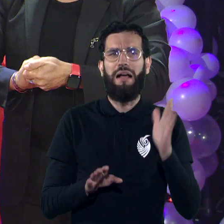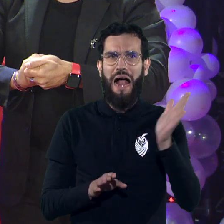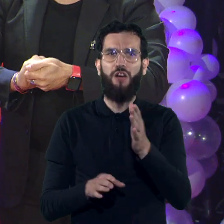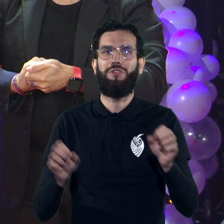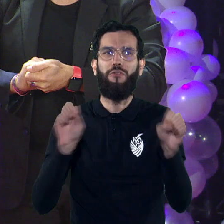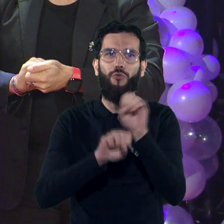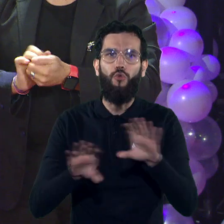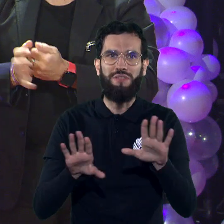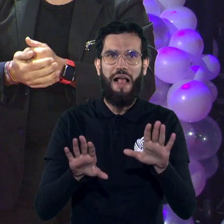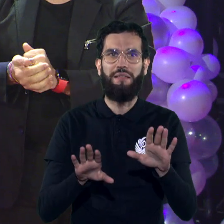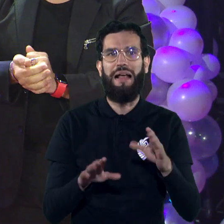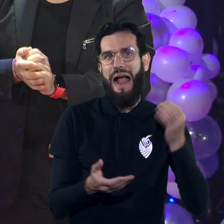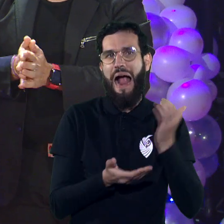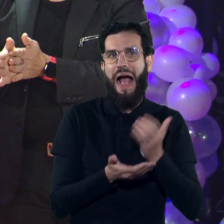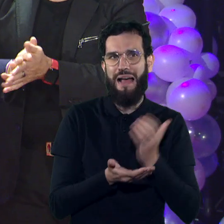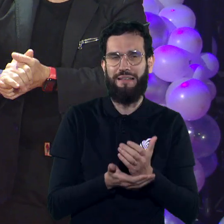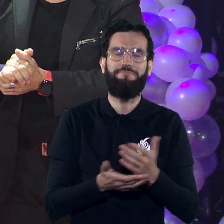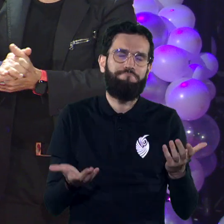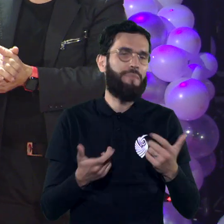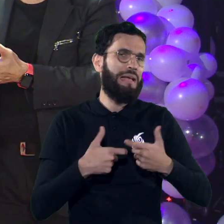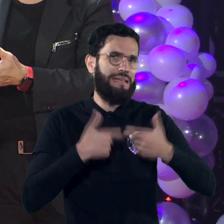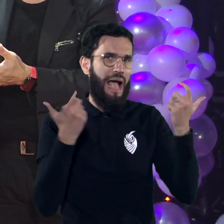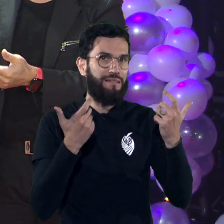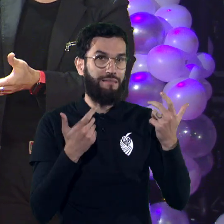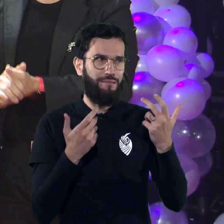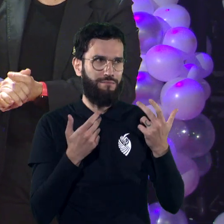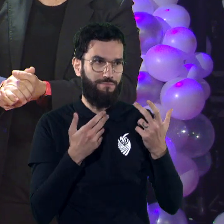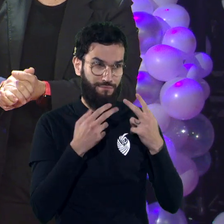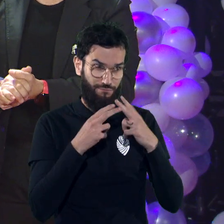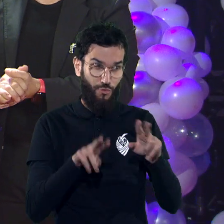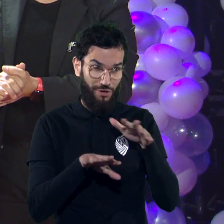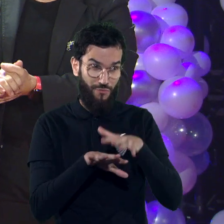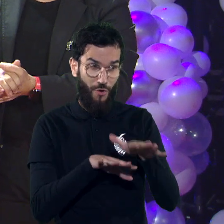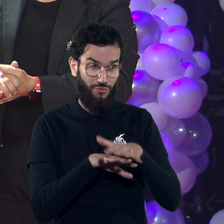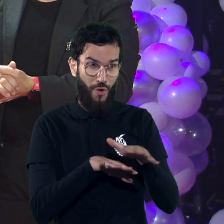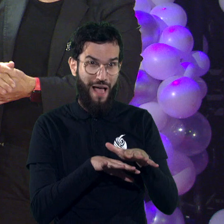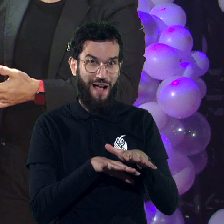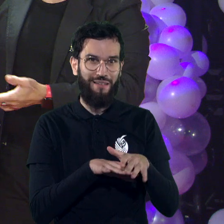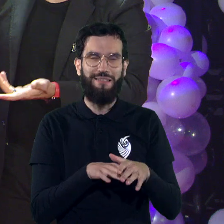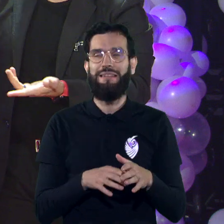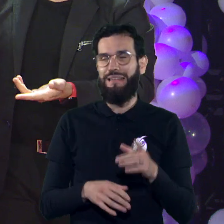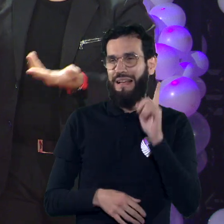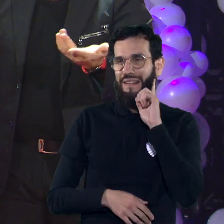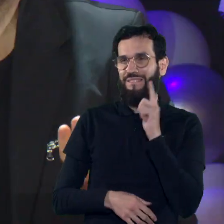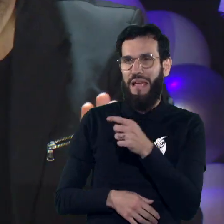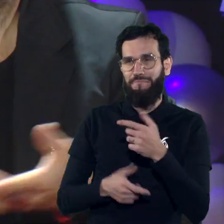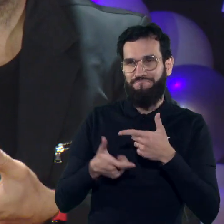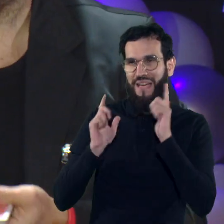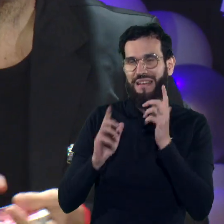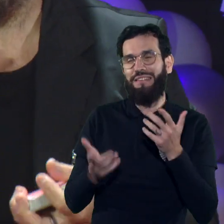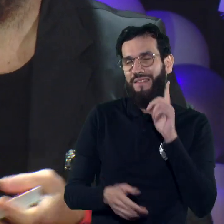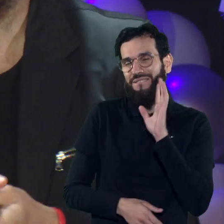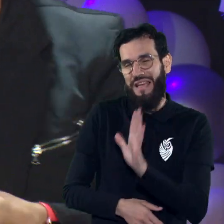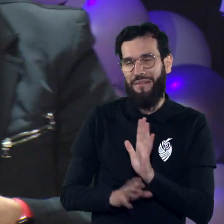asi každého kúzelníka asi aj tvoja sú karty. Pochopiteľne, môžem skontrolovať? Chápem, že ako kúzelník kúzelníkovi neveríš,